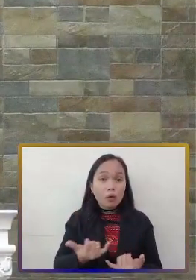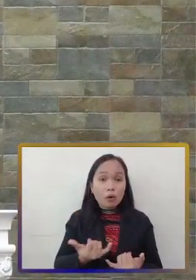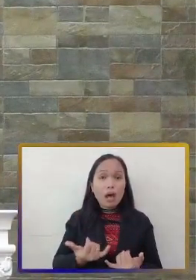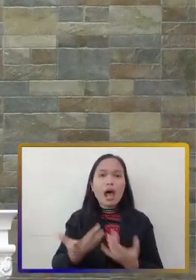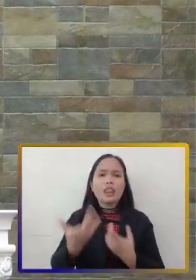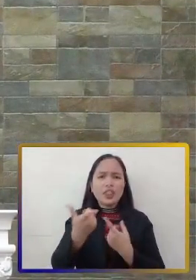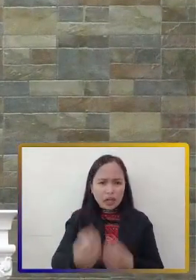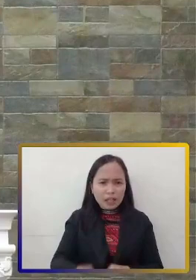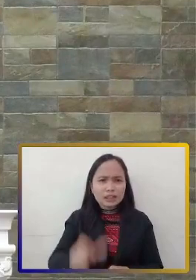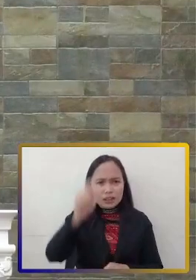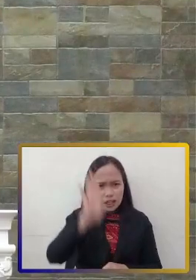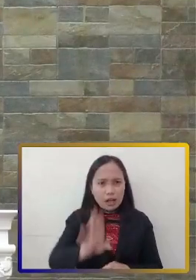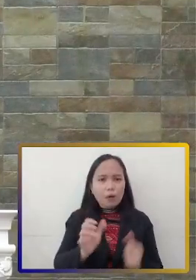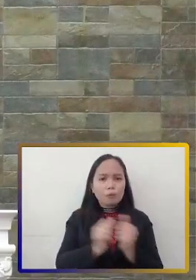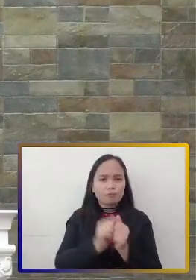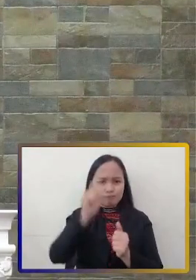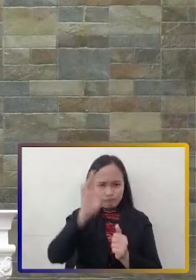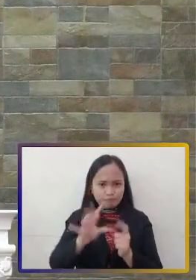His word.